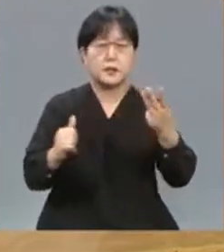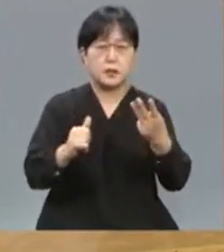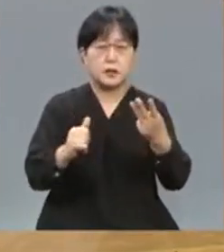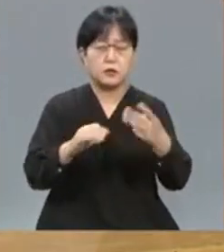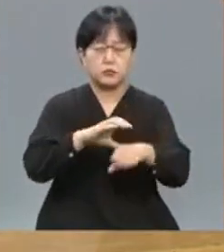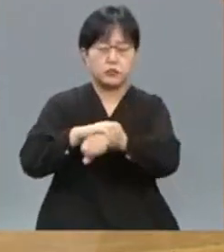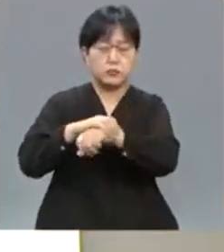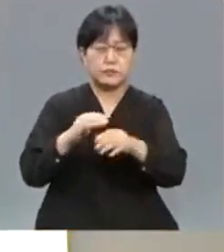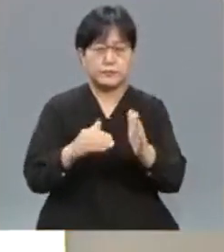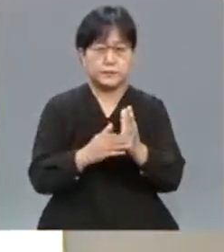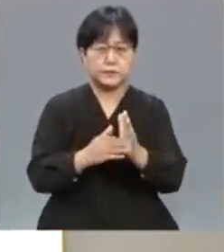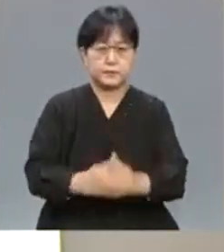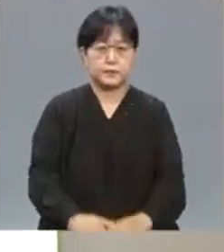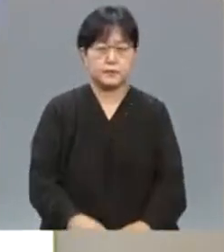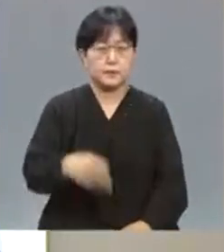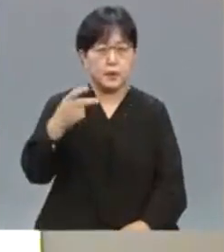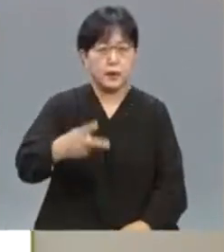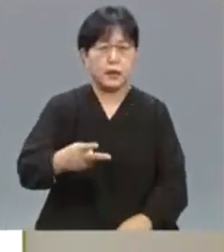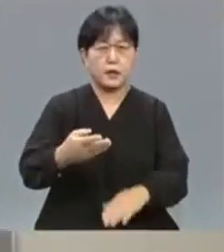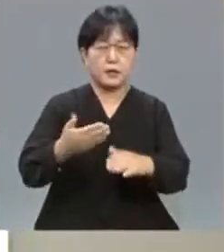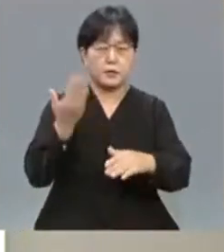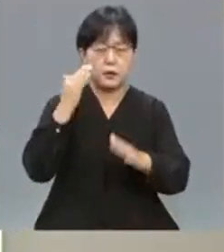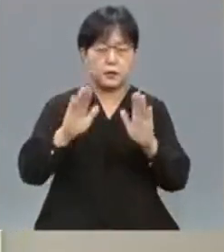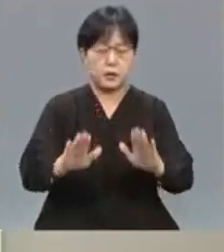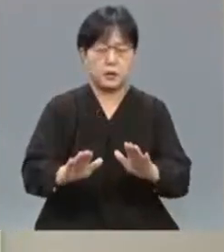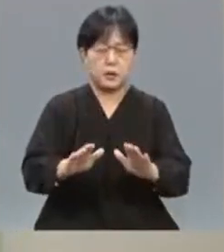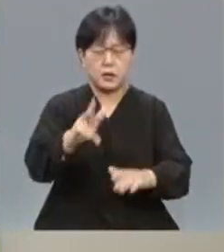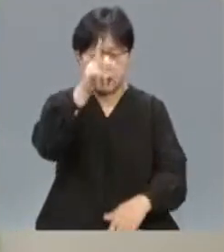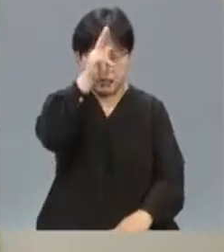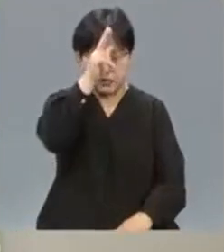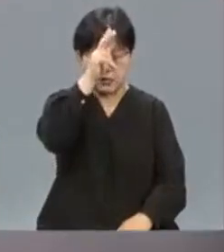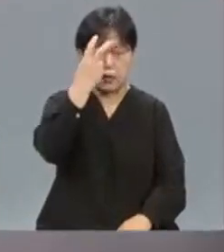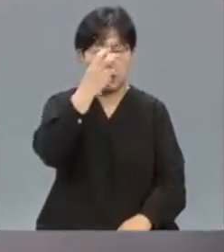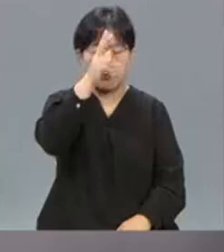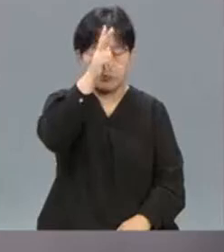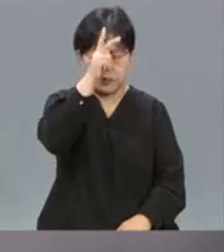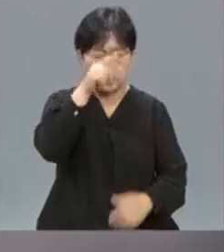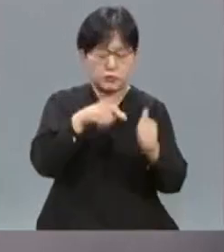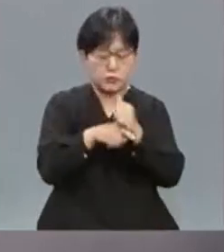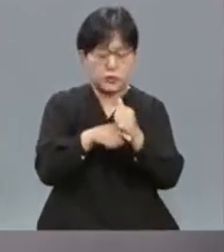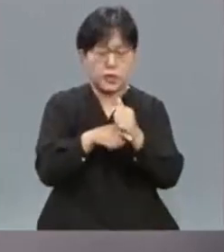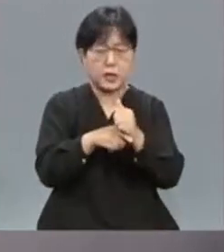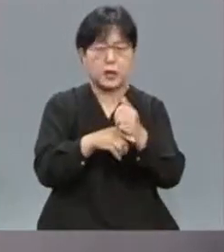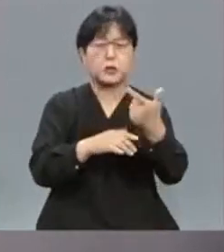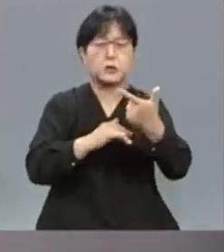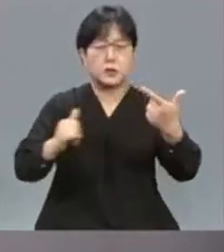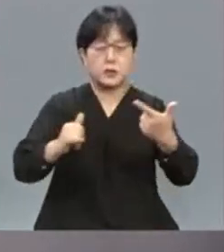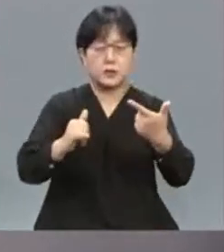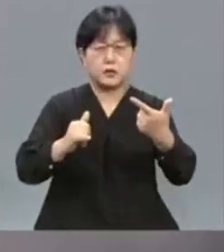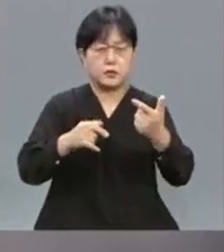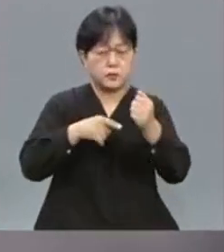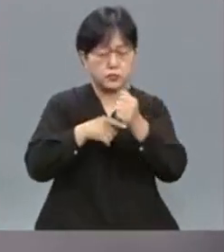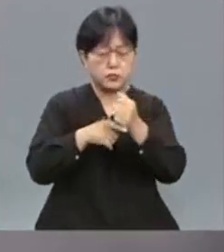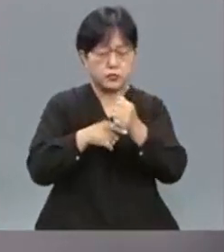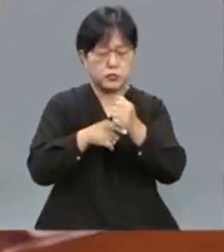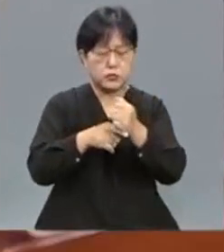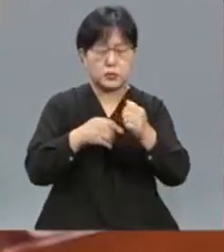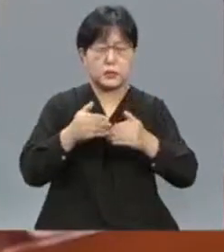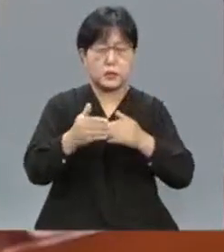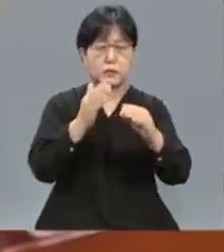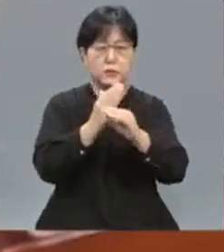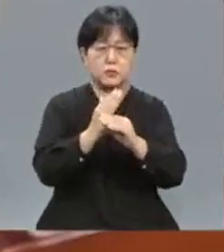3명이 구속됐습니다. 또 다른 전현직 경찰관과 검찰 수사관 등 6명도 검찰 수사를 받고